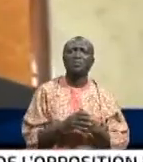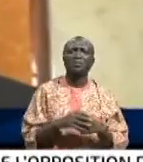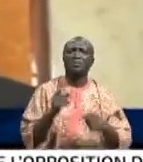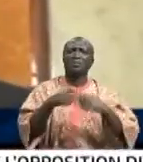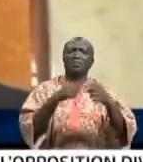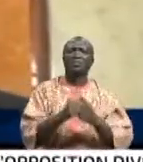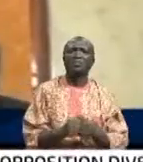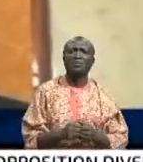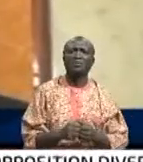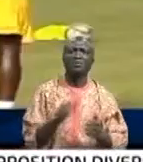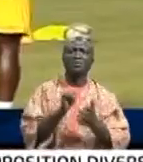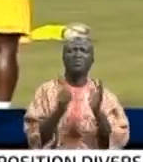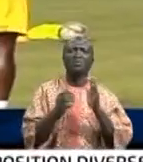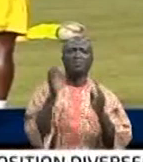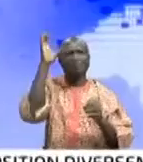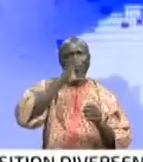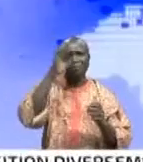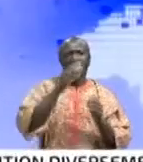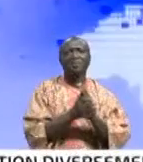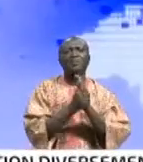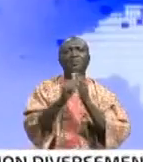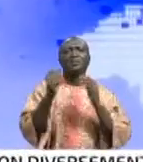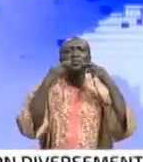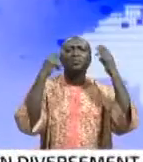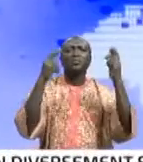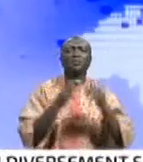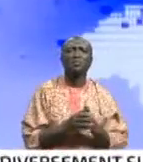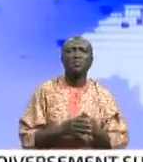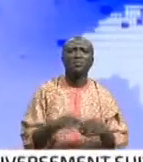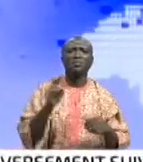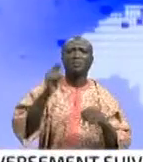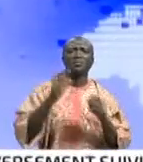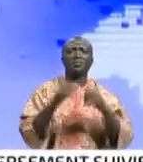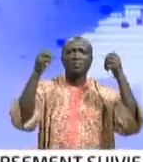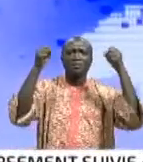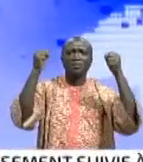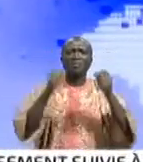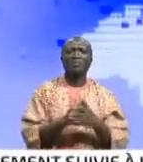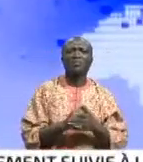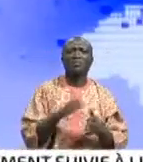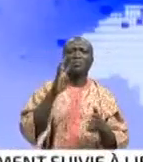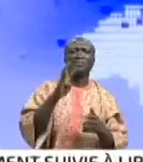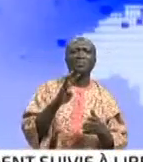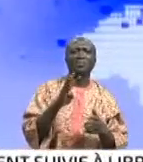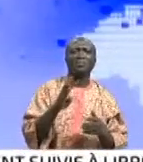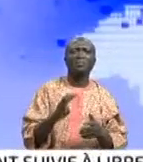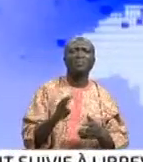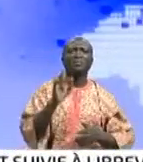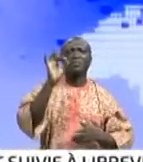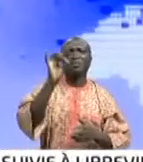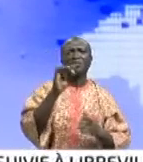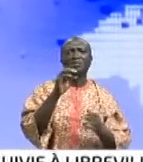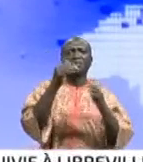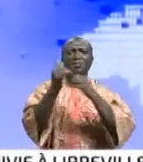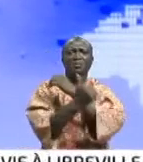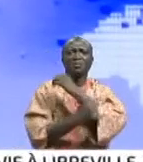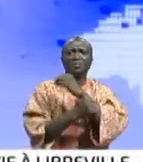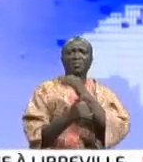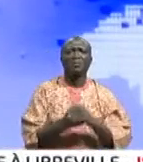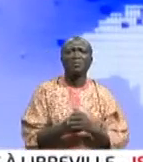chercher cette qualification une coupe du monde avec 48 pays c'est le souhait du président de la FIFA